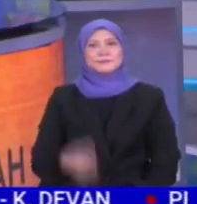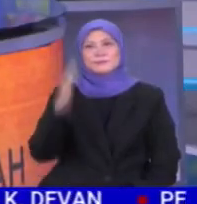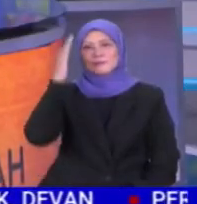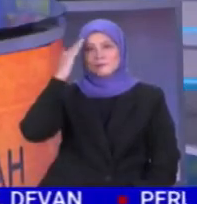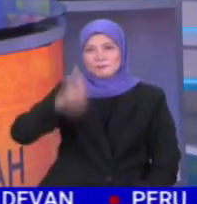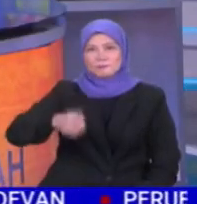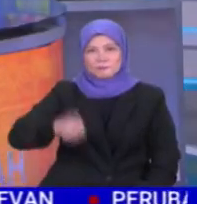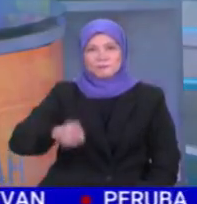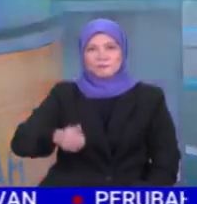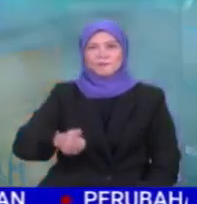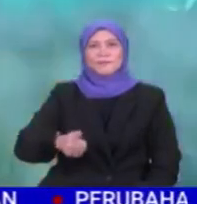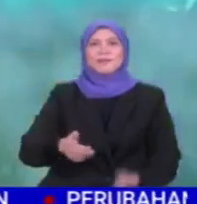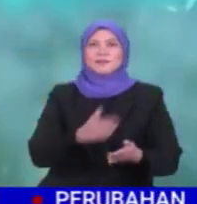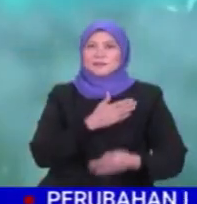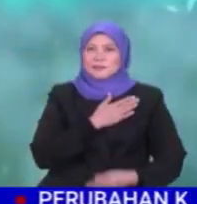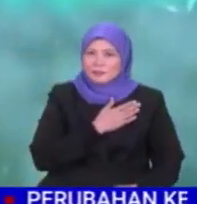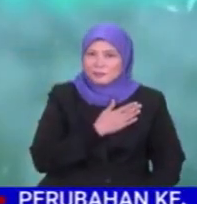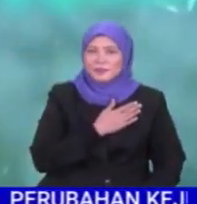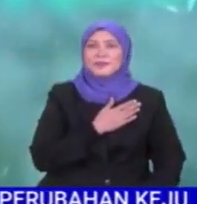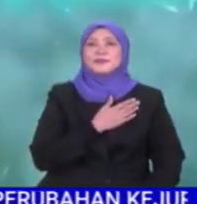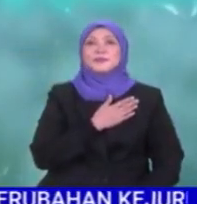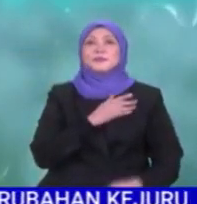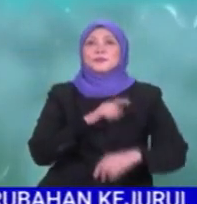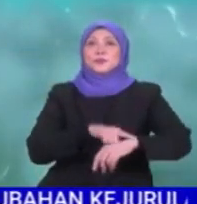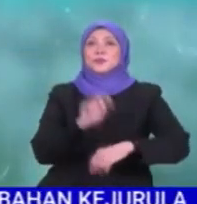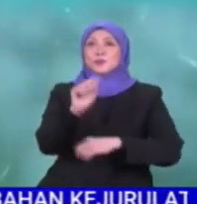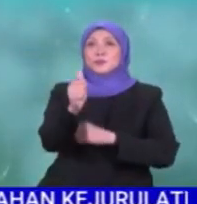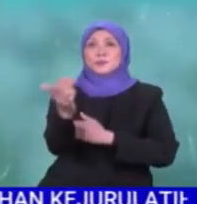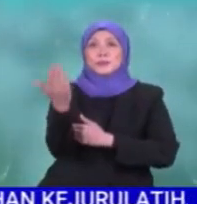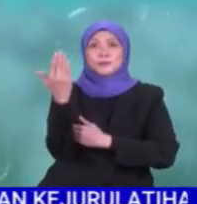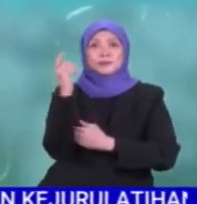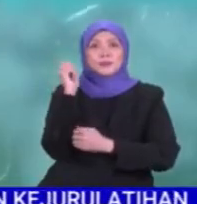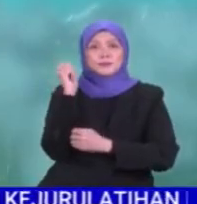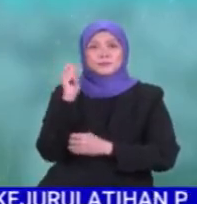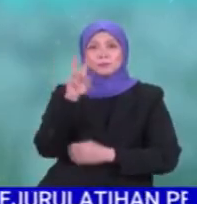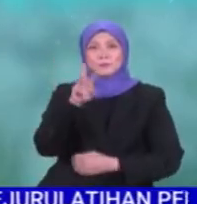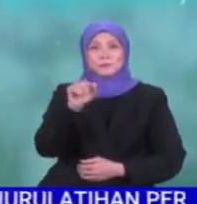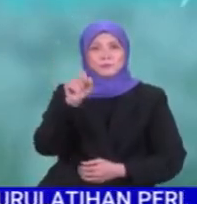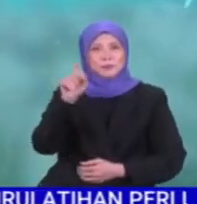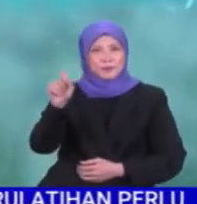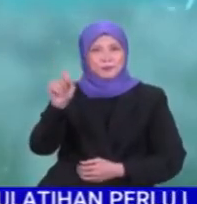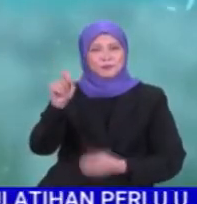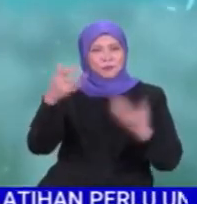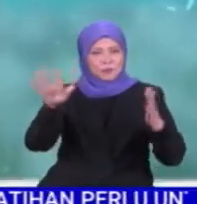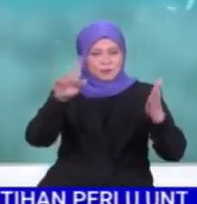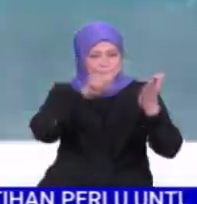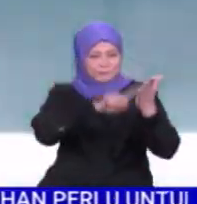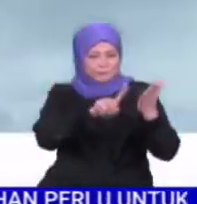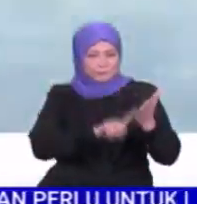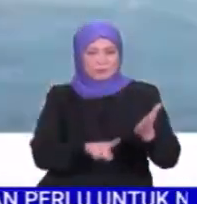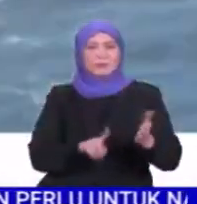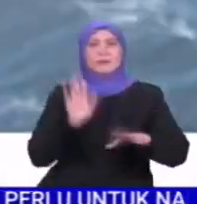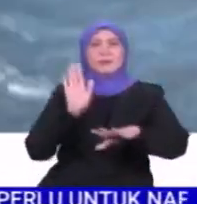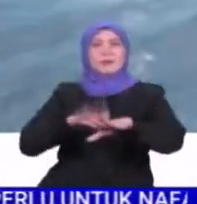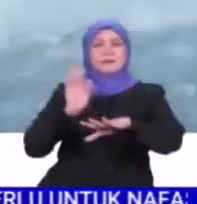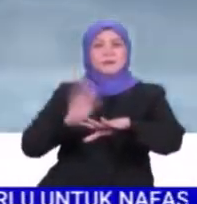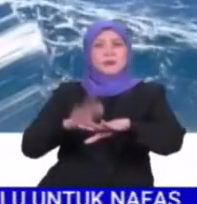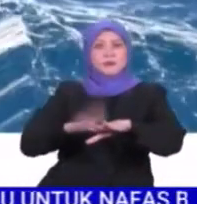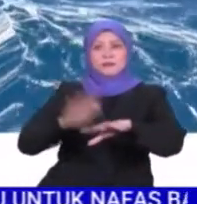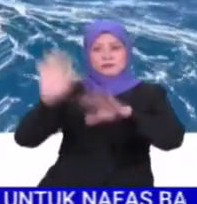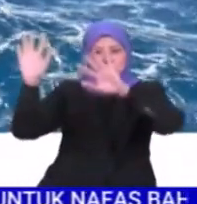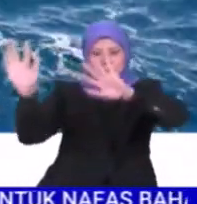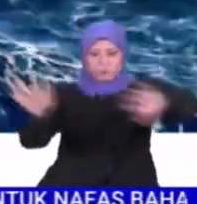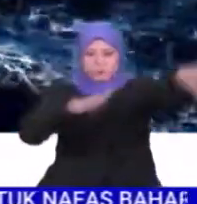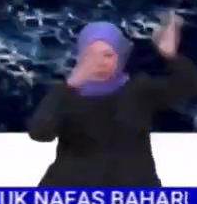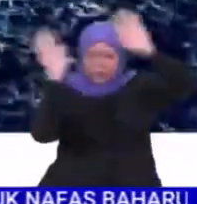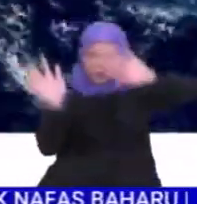Ya, Assalamualaikum dan salam sejahtera. Pada pukul 10 pagi tadi, Map Malaysia telah pun mengemaskini amaran angin kencang serta lembap